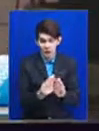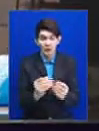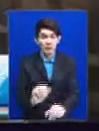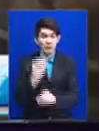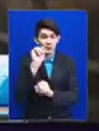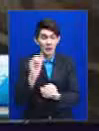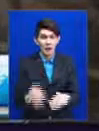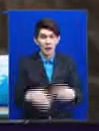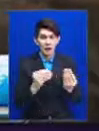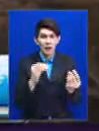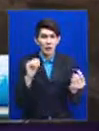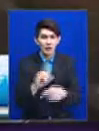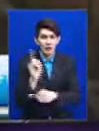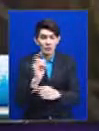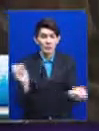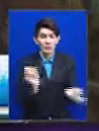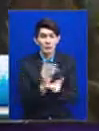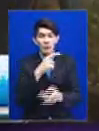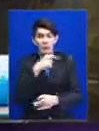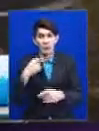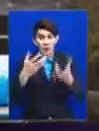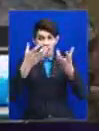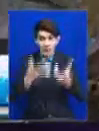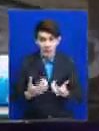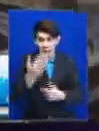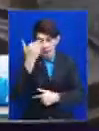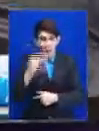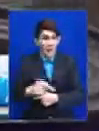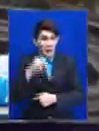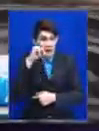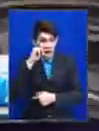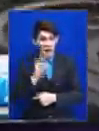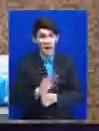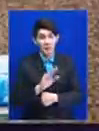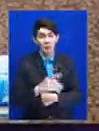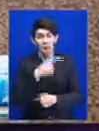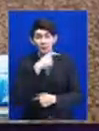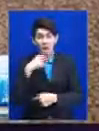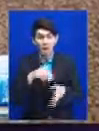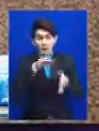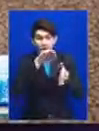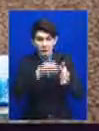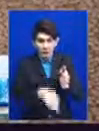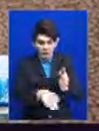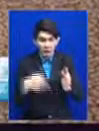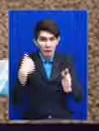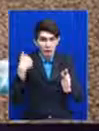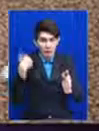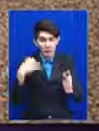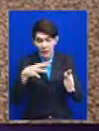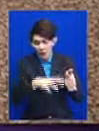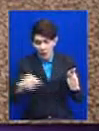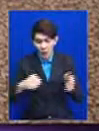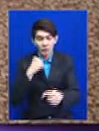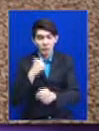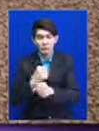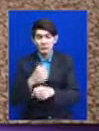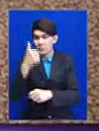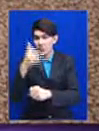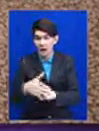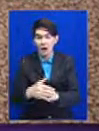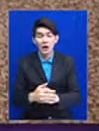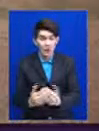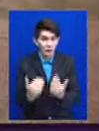าศให้เป็นพื้นที่ประสบภัยแล้งอย่างหนักเพราะแหล่งน้ำดิบในตำบลมีสภาพแห้งขอดตื้นเขินจนไม่สามารถที่จะใช้การ